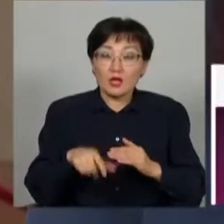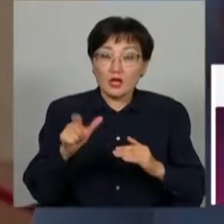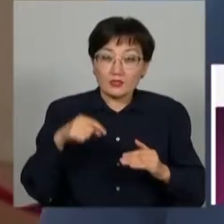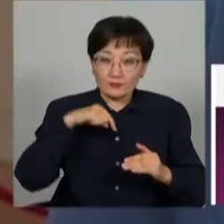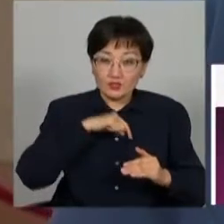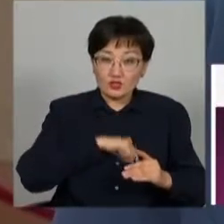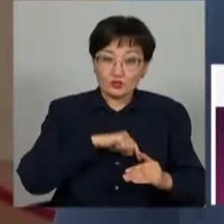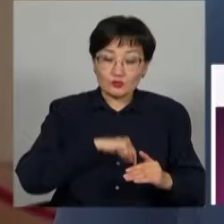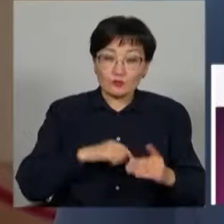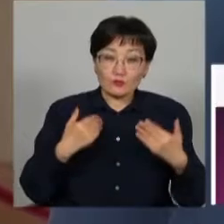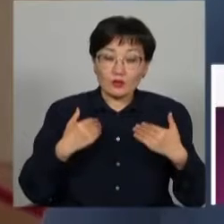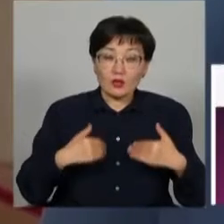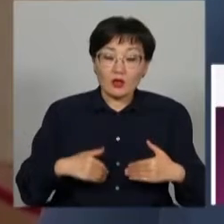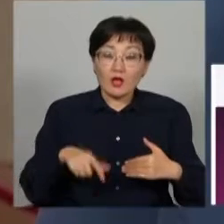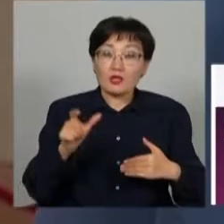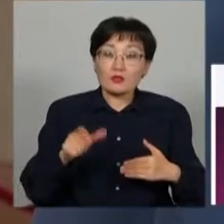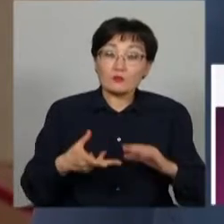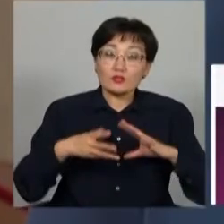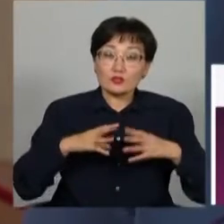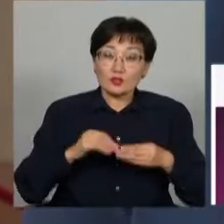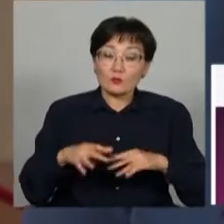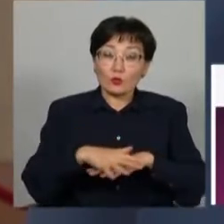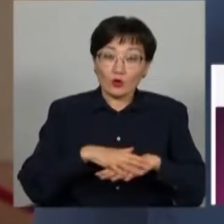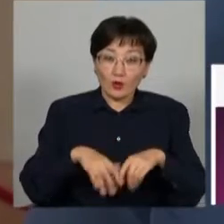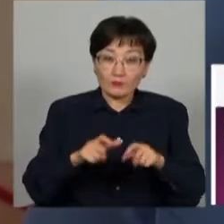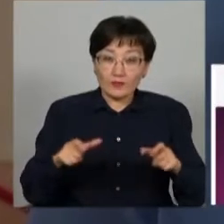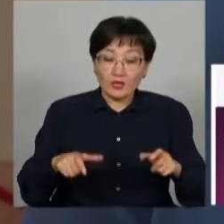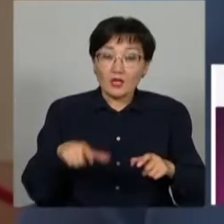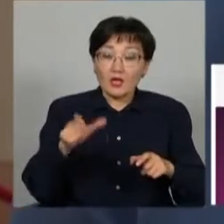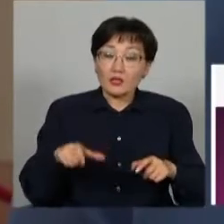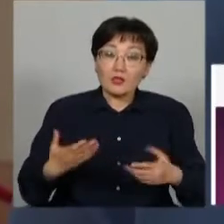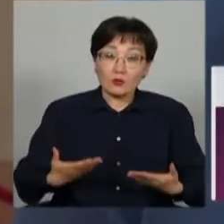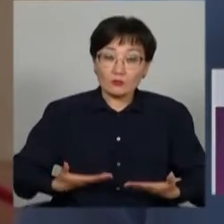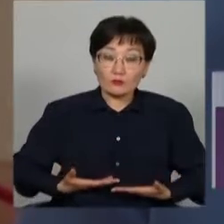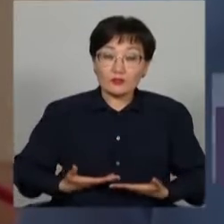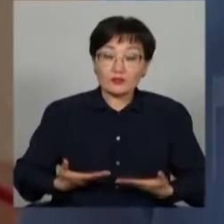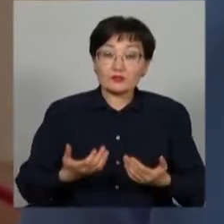құндылығына, адамның жалпы қоғамның адам өміріне деген